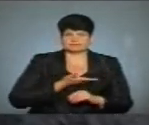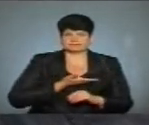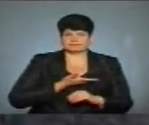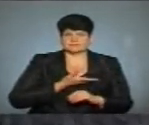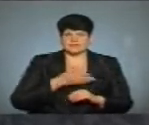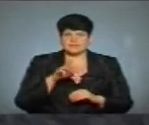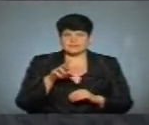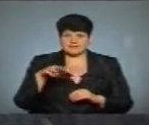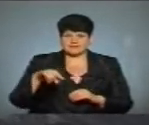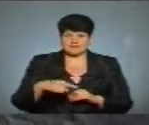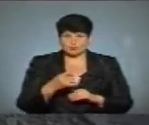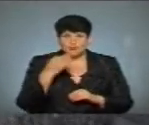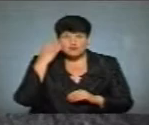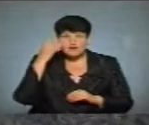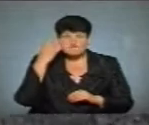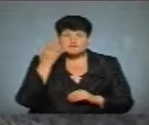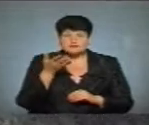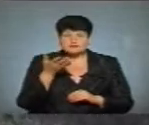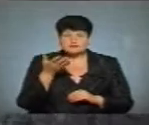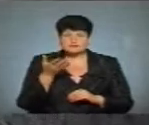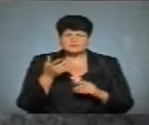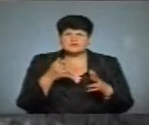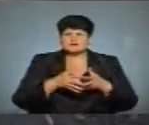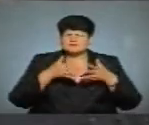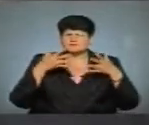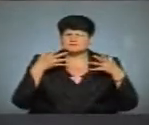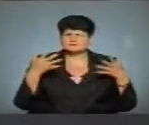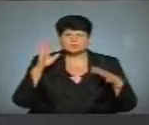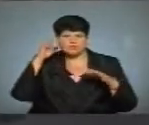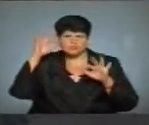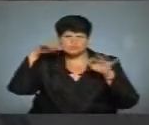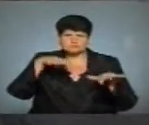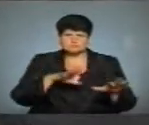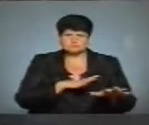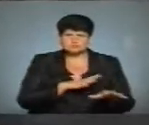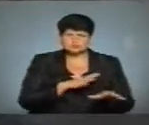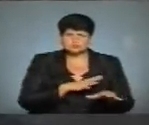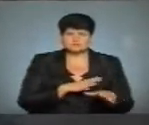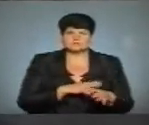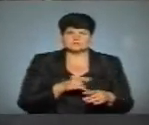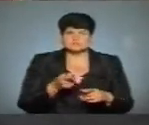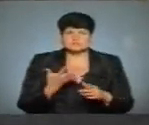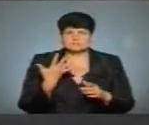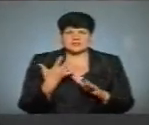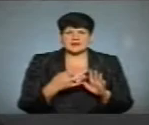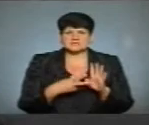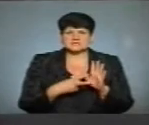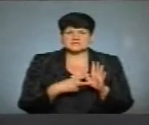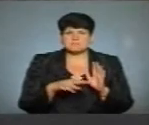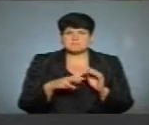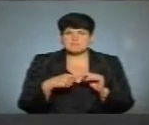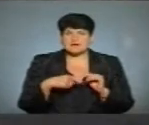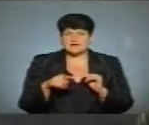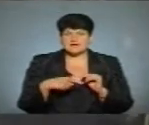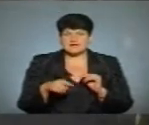От то, щоб, ну, от уявити, як воно. В яких масштабів воно є? Ну, от таких розмірів, не знаю, 5-7 метрів на ширини, завдовжки,